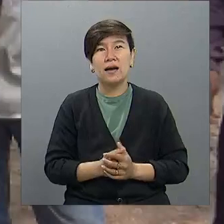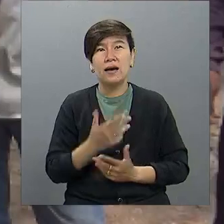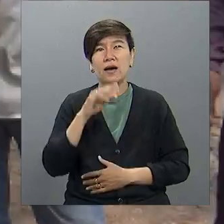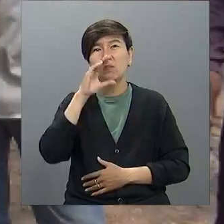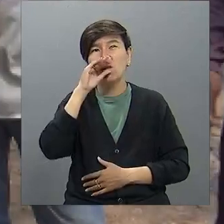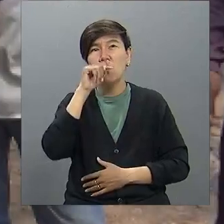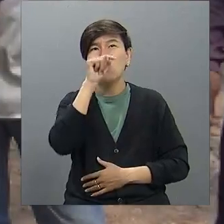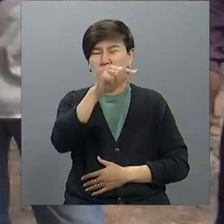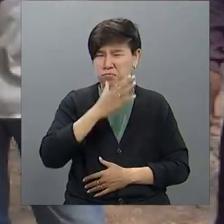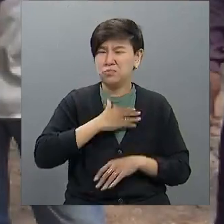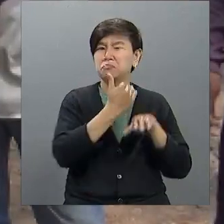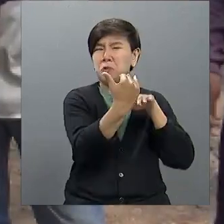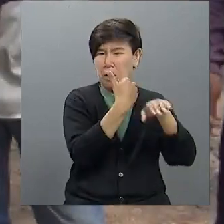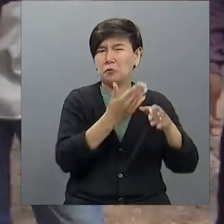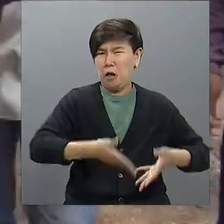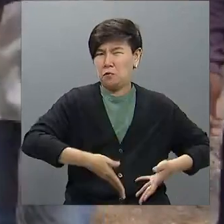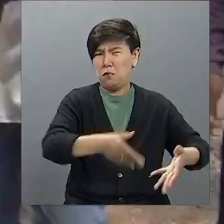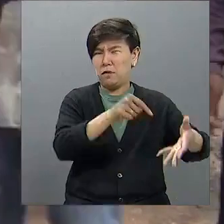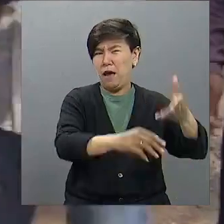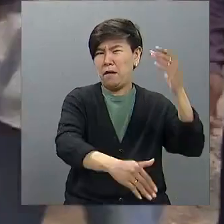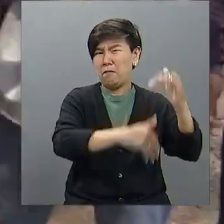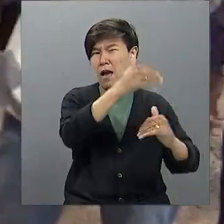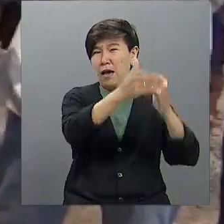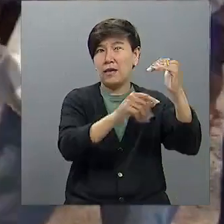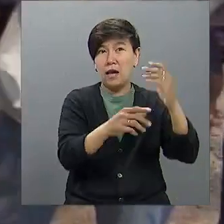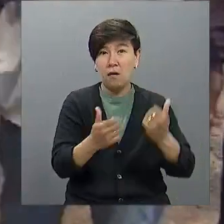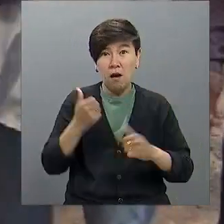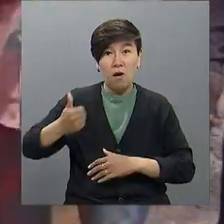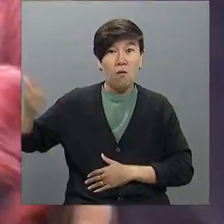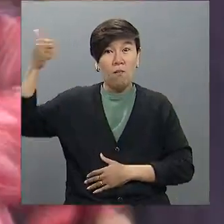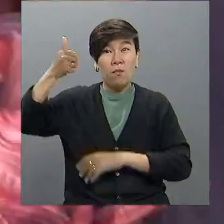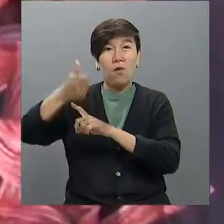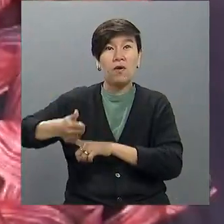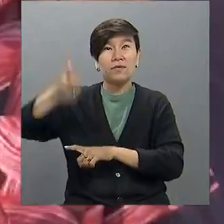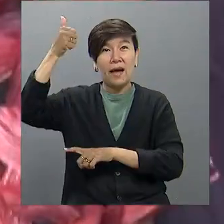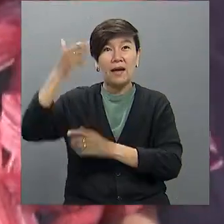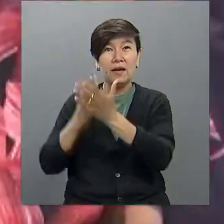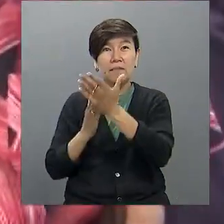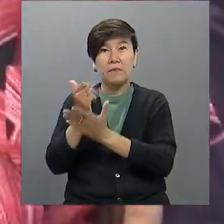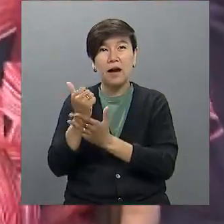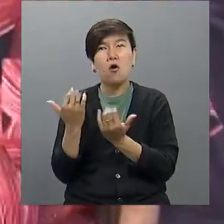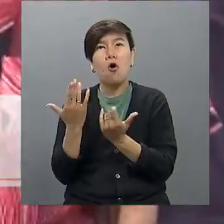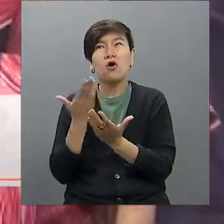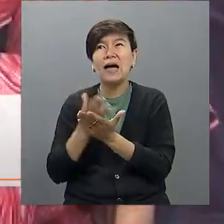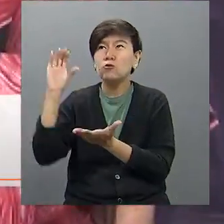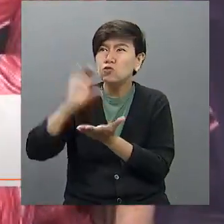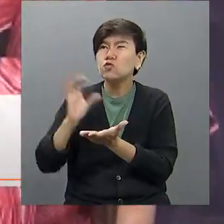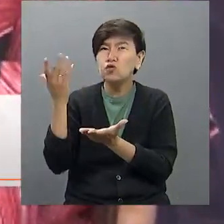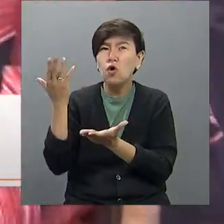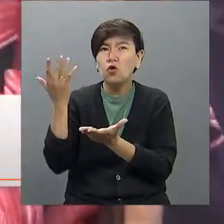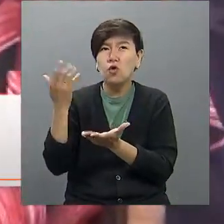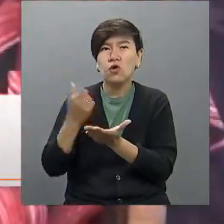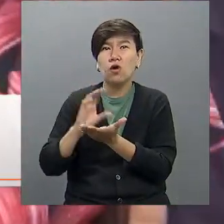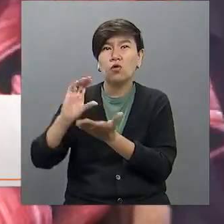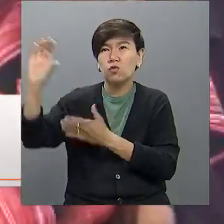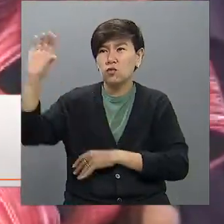เส้นนี้ผมจะพัฒนาเส้นนี้แต่พอได้เป็นก็บอกรองบ พอประมาณมาแต่ว่าดึงไปเส้นอื่นคือหมาย